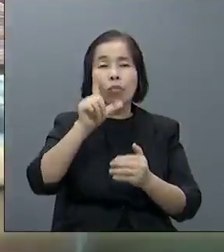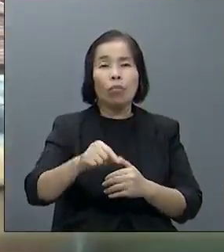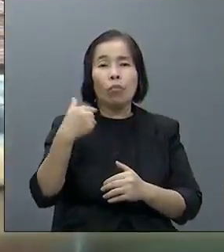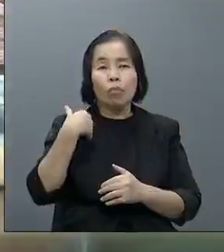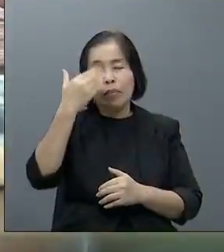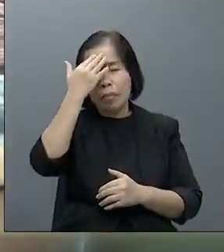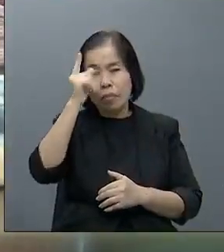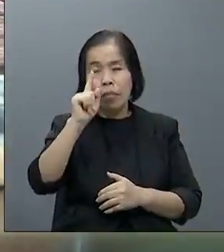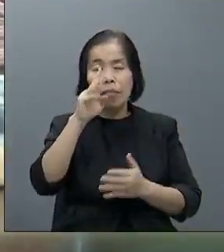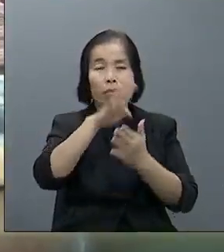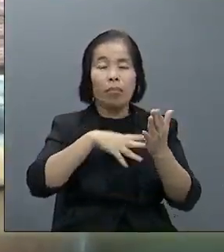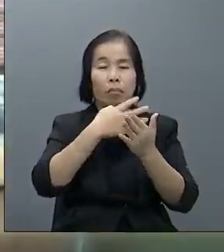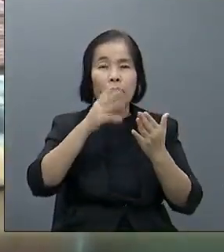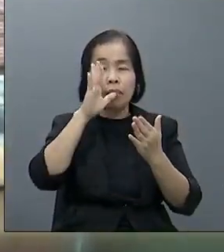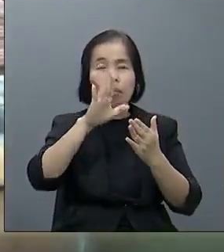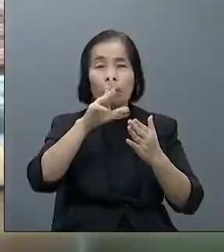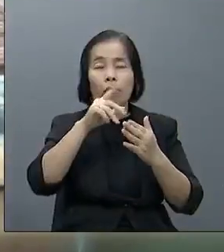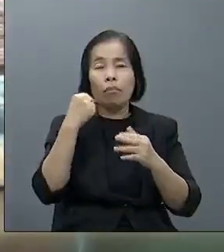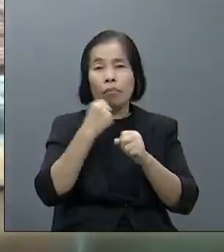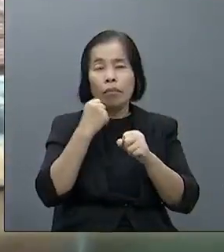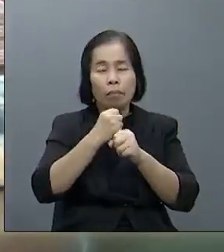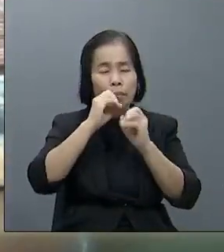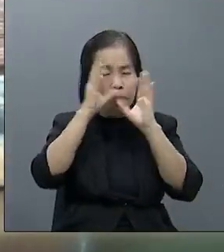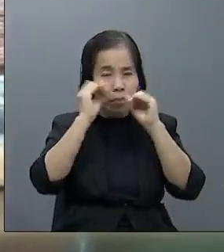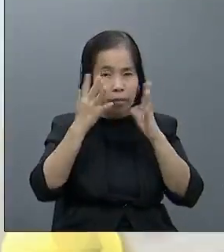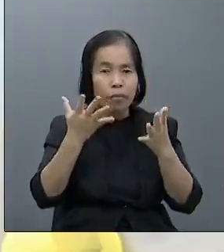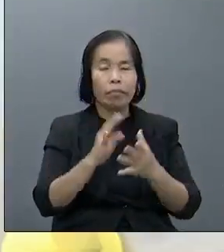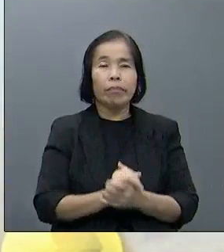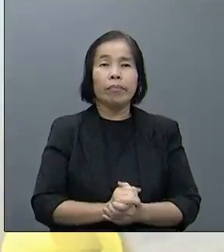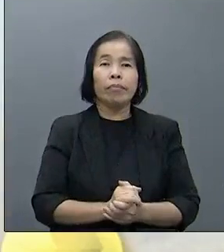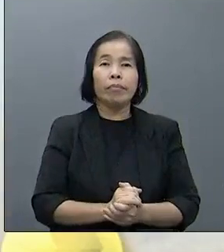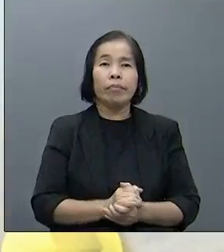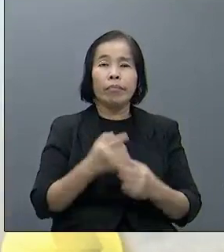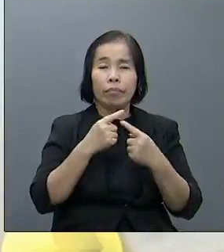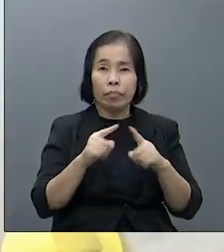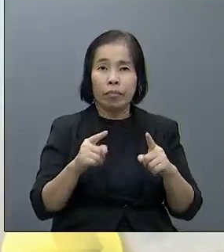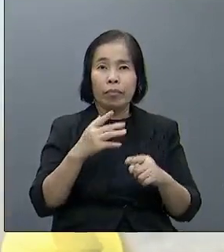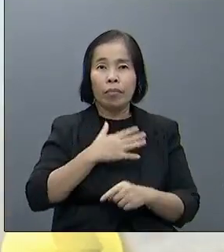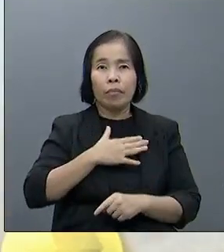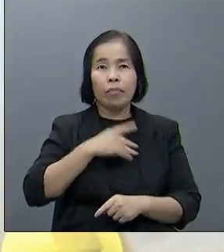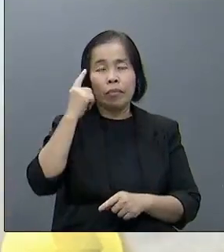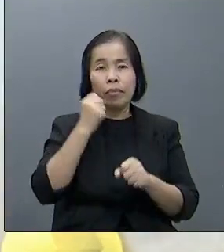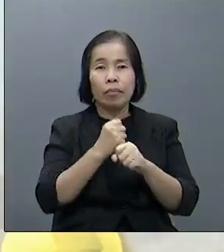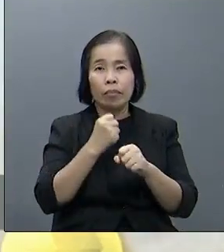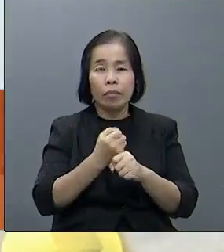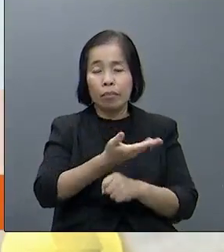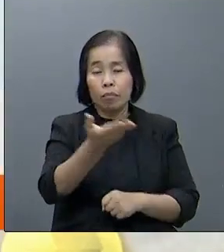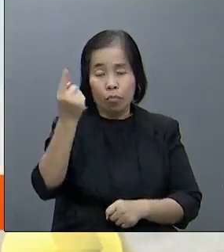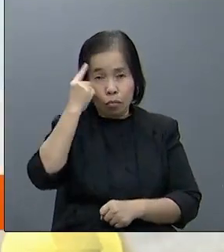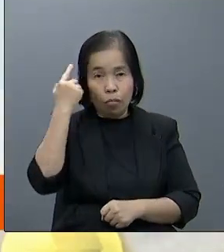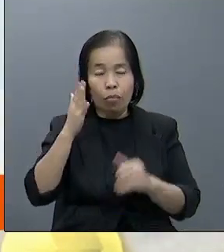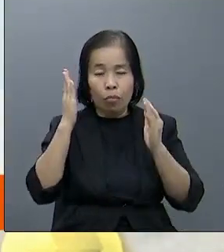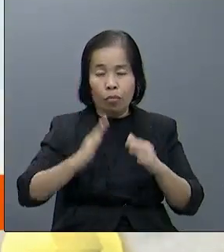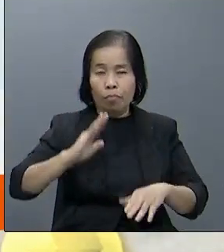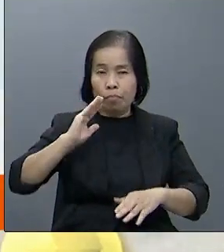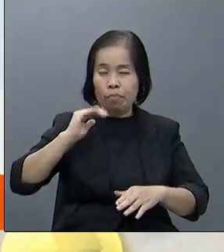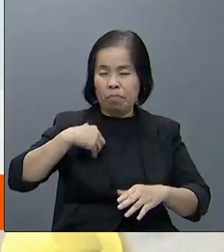เศรษฐกิจที่อาจจะยังไม่ชัดเจนเต็มที่นั่นเองค่ะแต่ว่าที่เอ่อหลายท่านคงทราบที่นักลงทุน